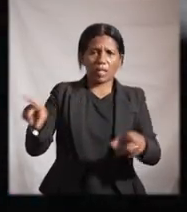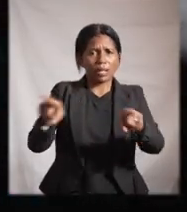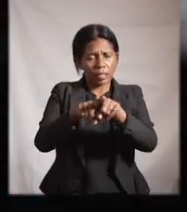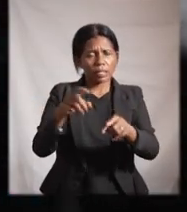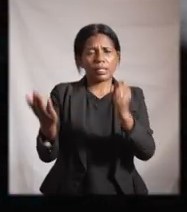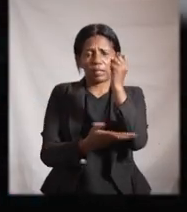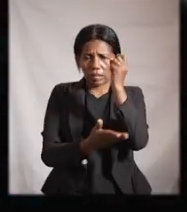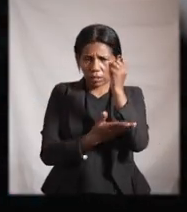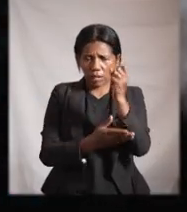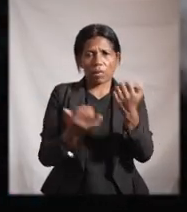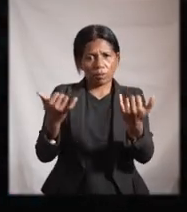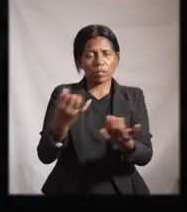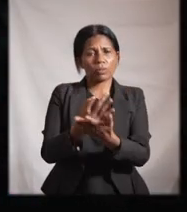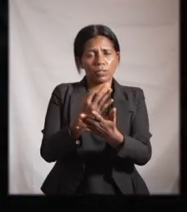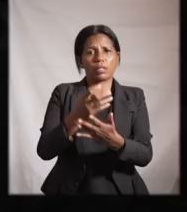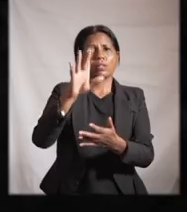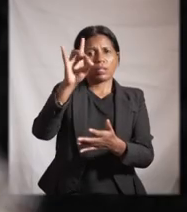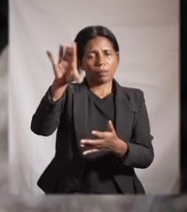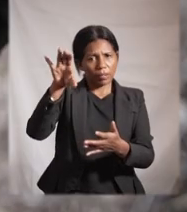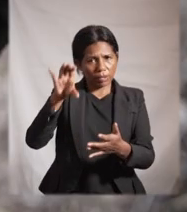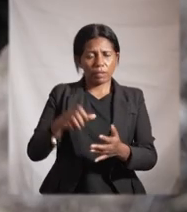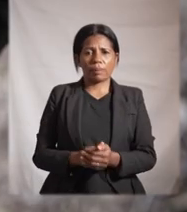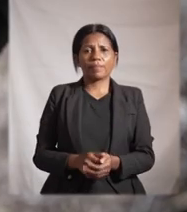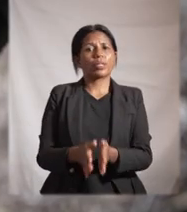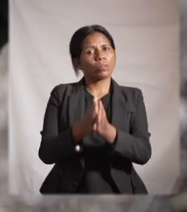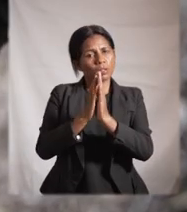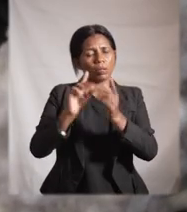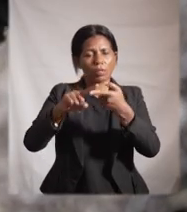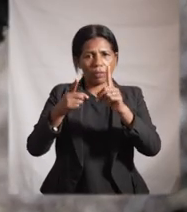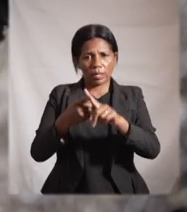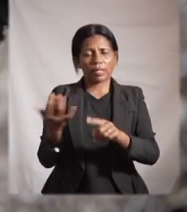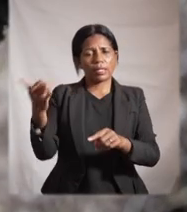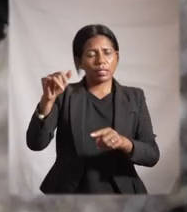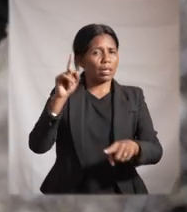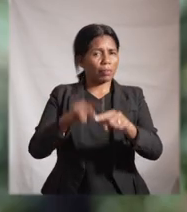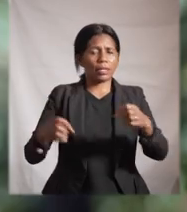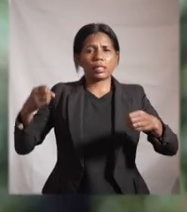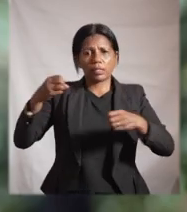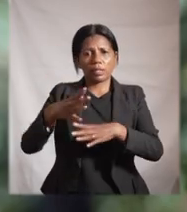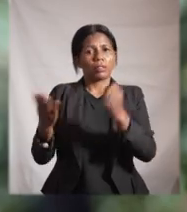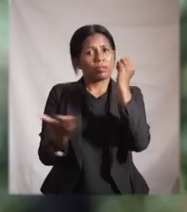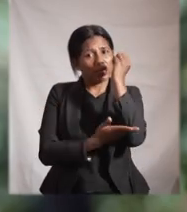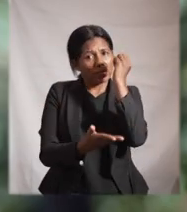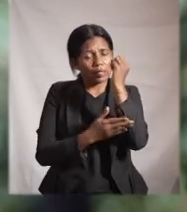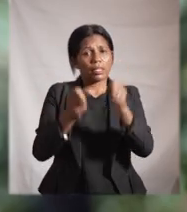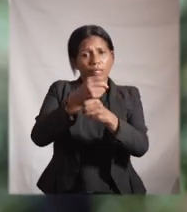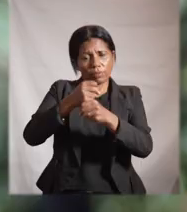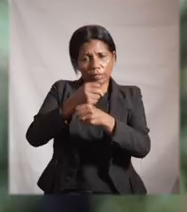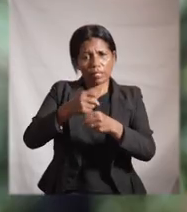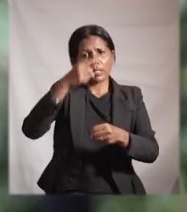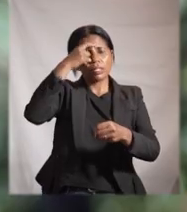da tesi ne ne agora ne 1800 deh sinona. Usuba maluk tos nain sira la bele tau ka tu tesi kafe.